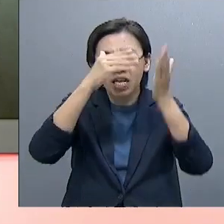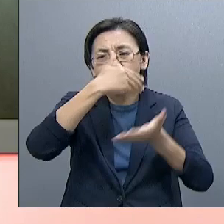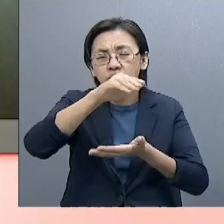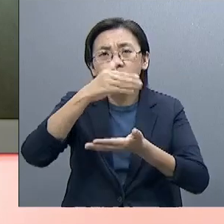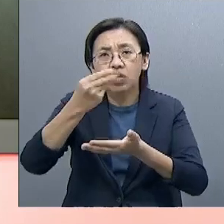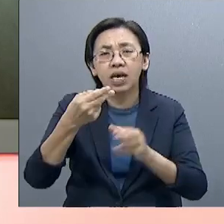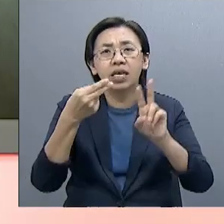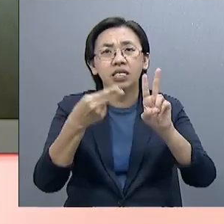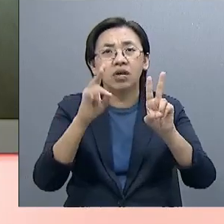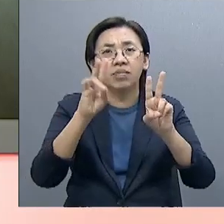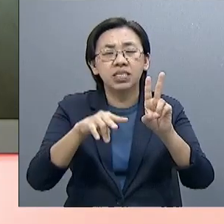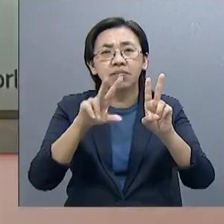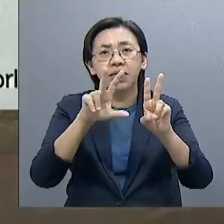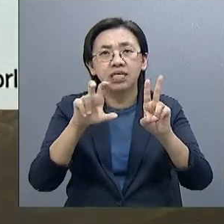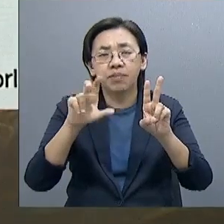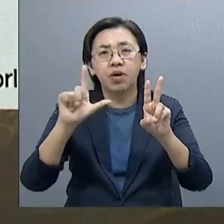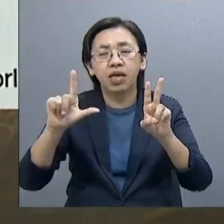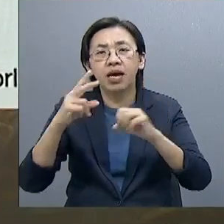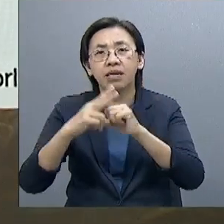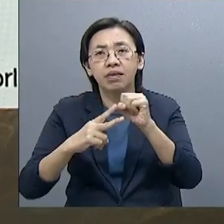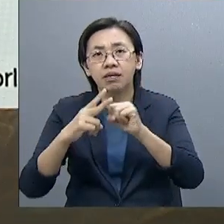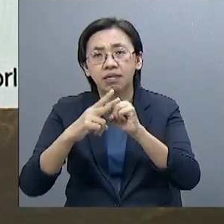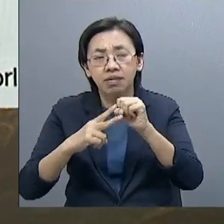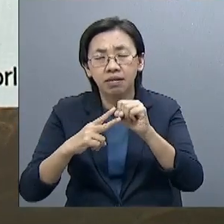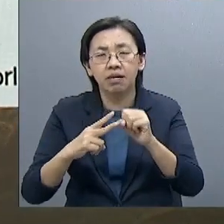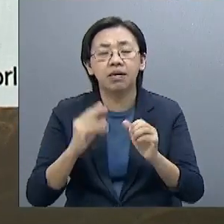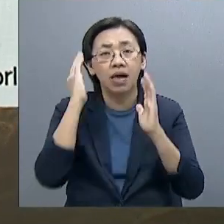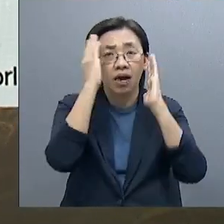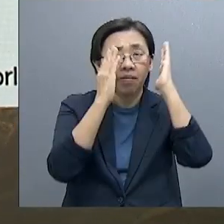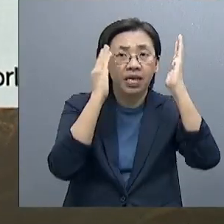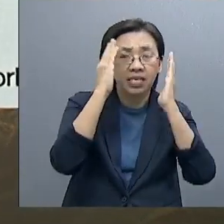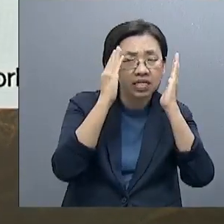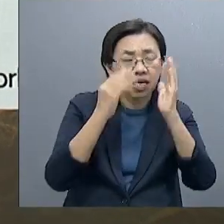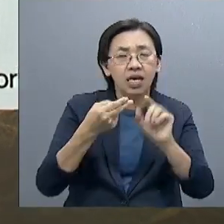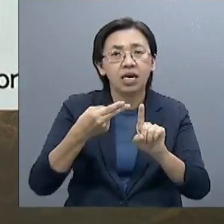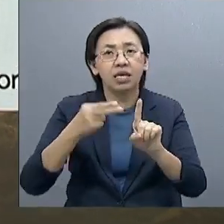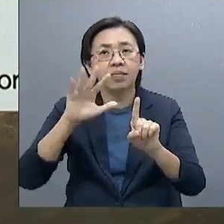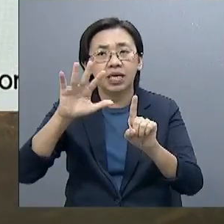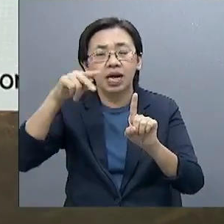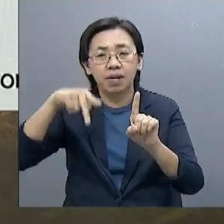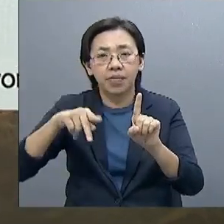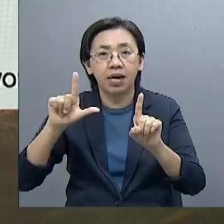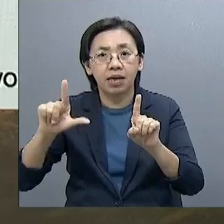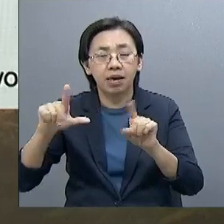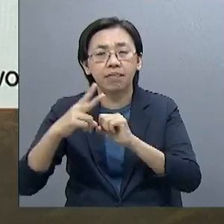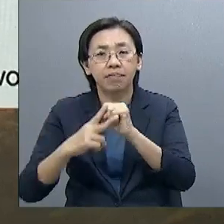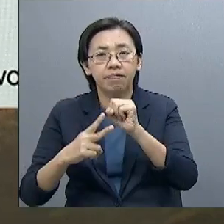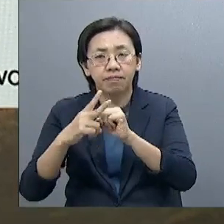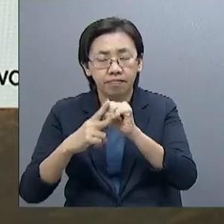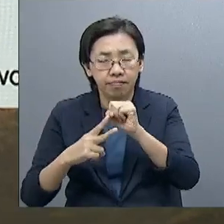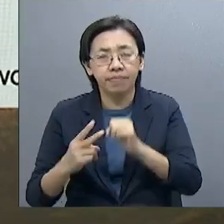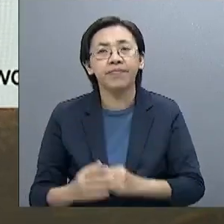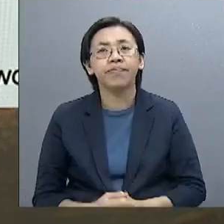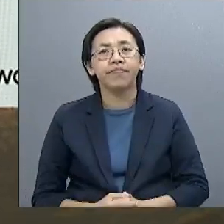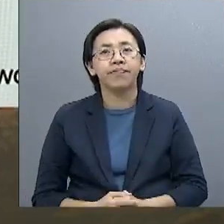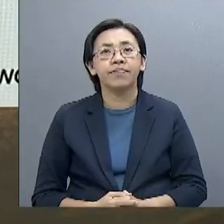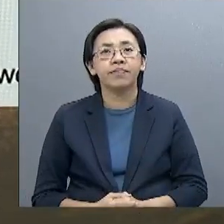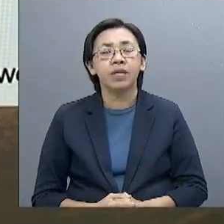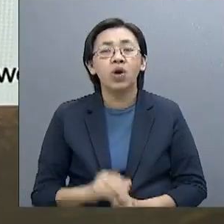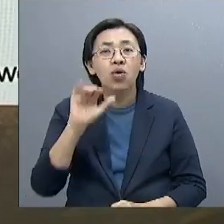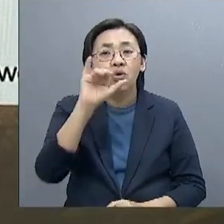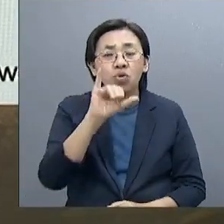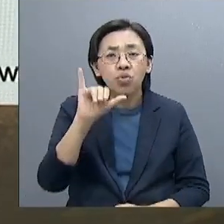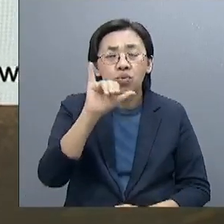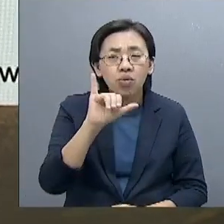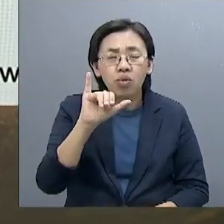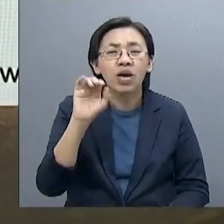ที่ 27,300 ล้านดอลลาร์สหรัฐส่วนมาเลเซียอยู่ที่ 15,000 ล้านดอลลาร์สหรัฐค่ะและสหภาพยุโรปนั้น